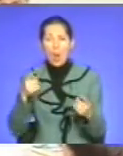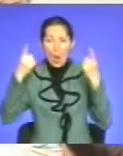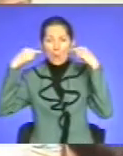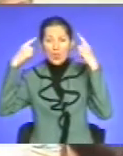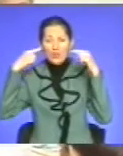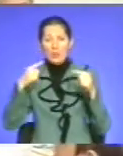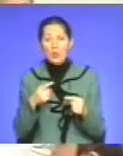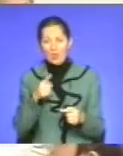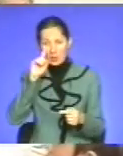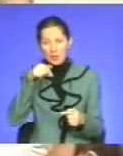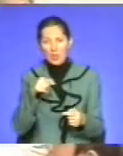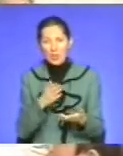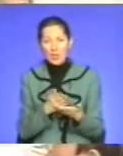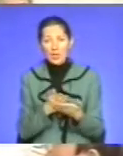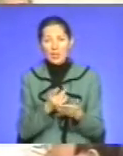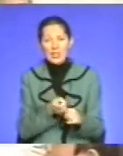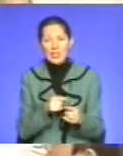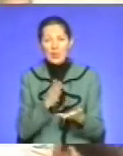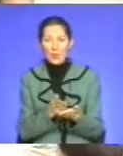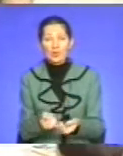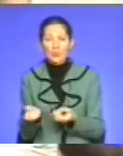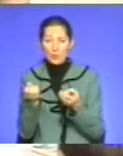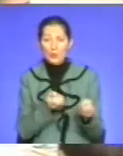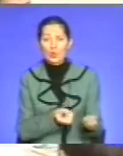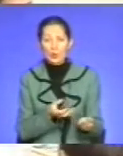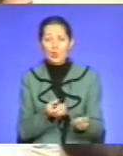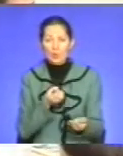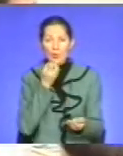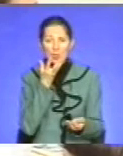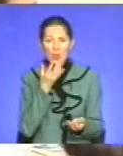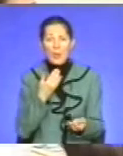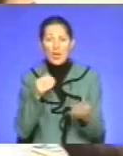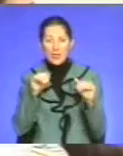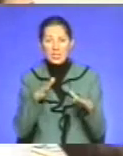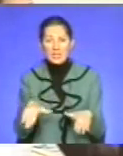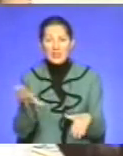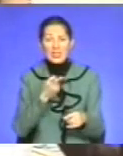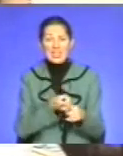званих, які мають позитив приносити. Одним словом, ми вирішили просто їх всіх об'єднати,